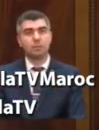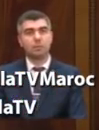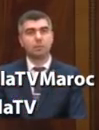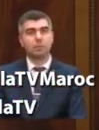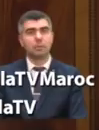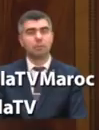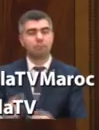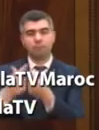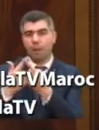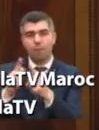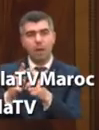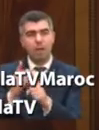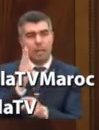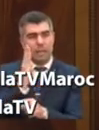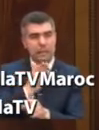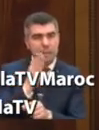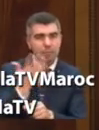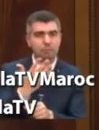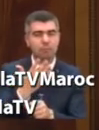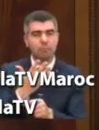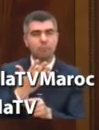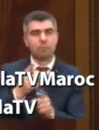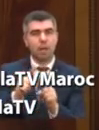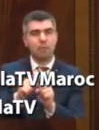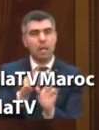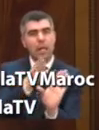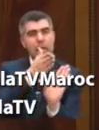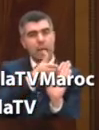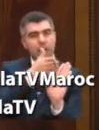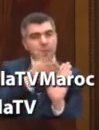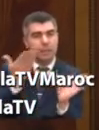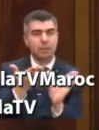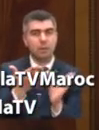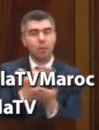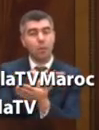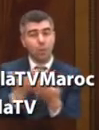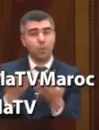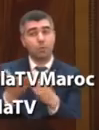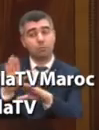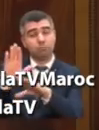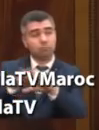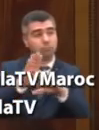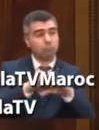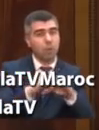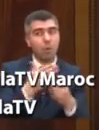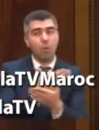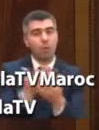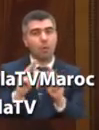من مختلف أشكال التعذيب النفسي والجسدي لا يدعو المنتظم الدولي